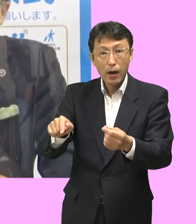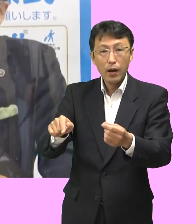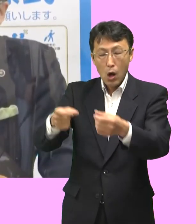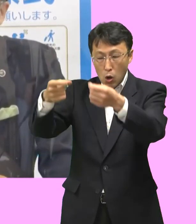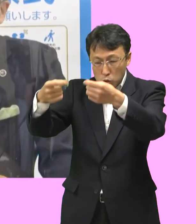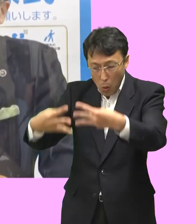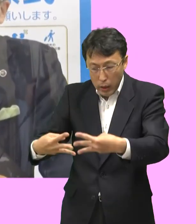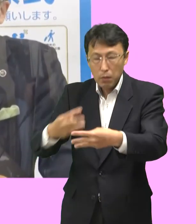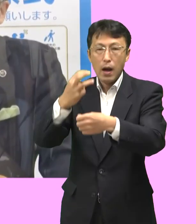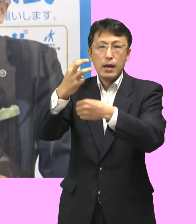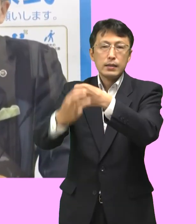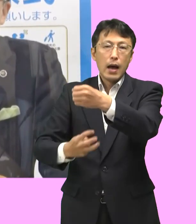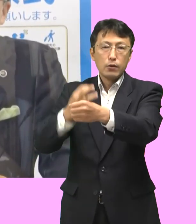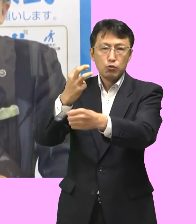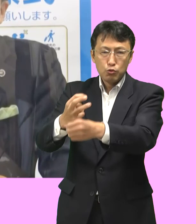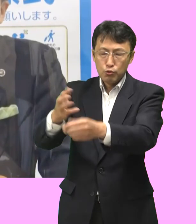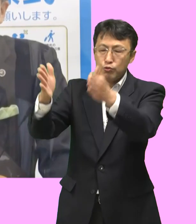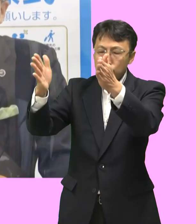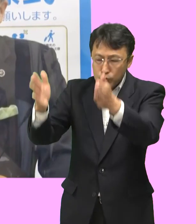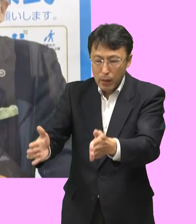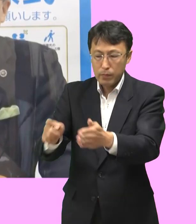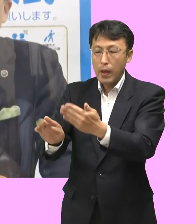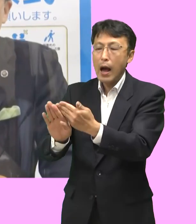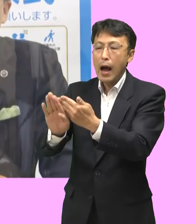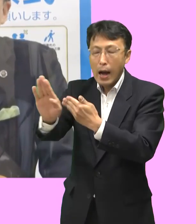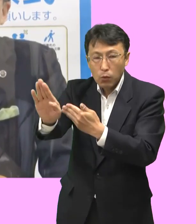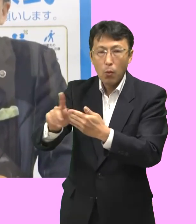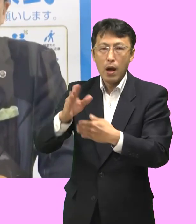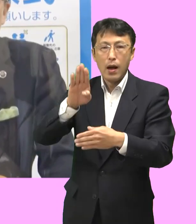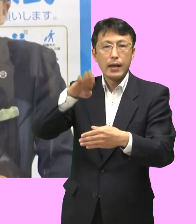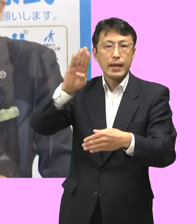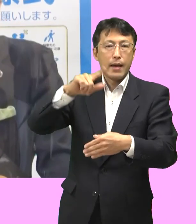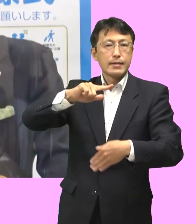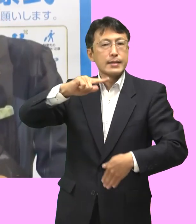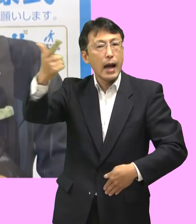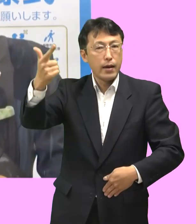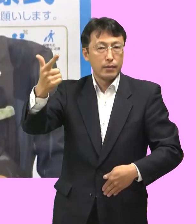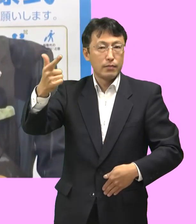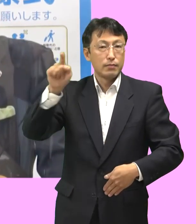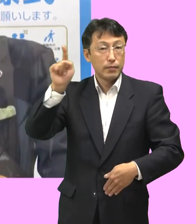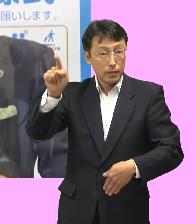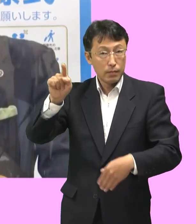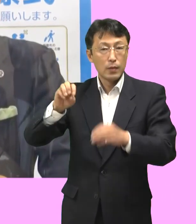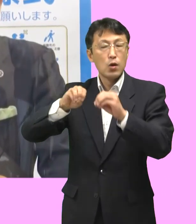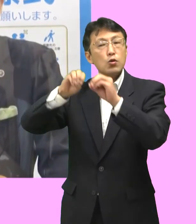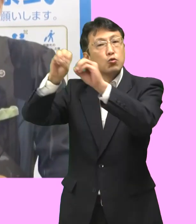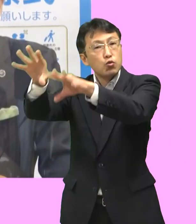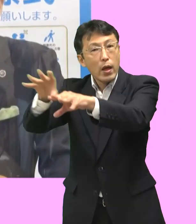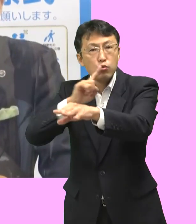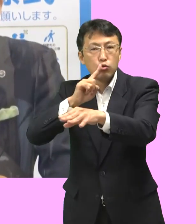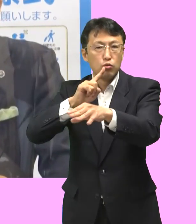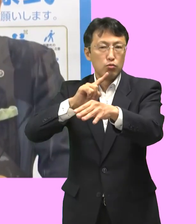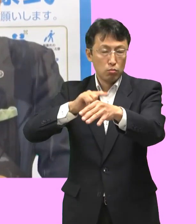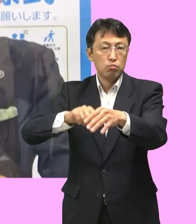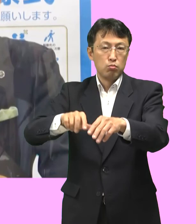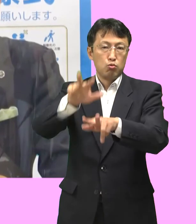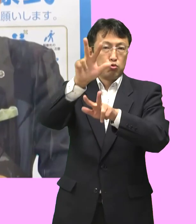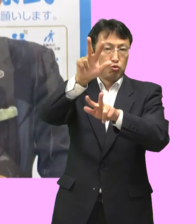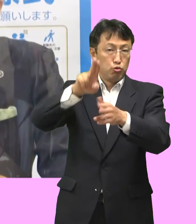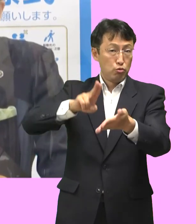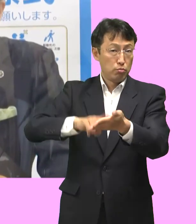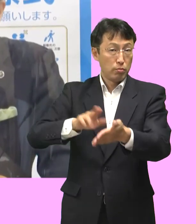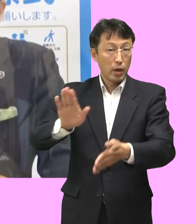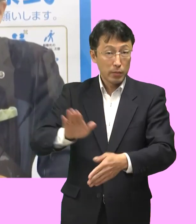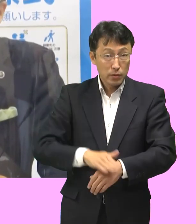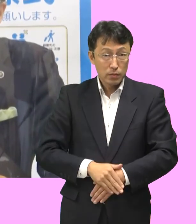で、最初処分をするということになっているわけです。もうあと25年もない状況なんですね。で、